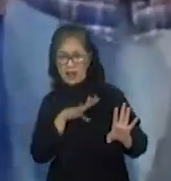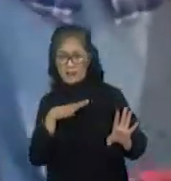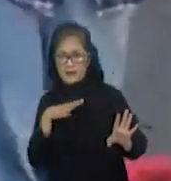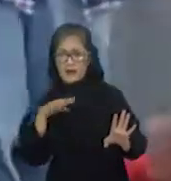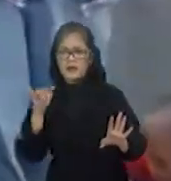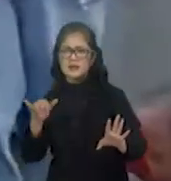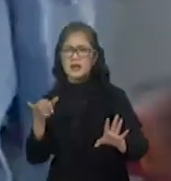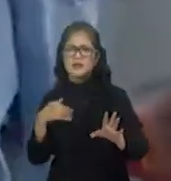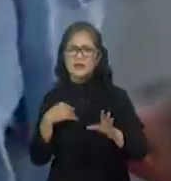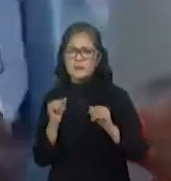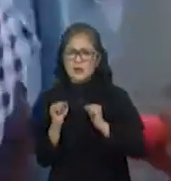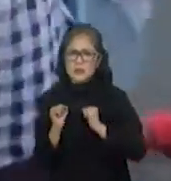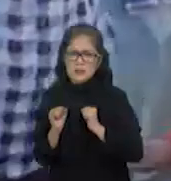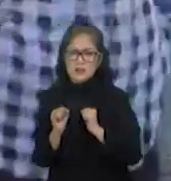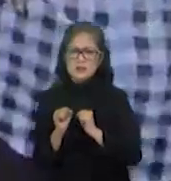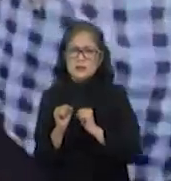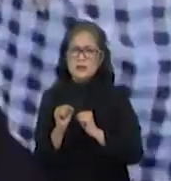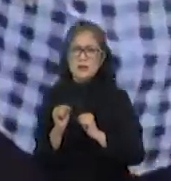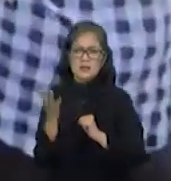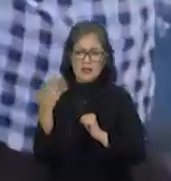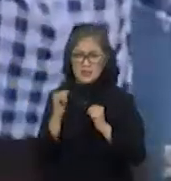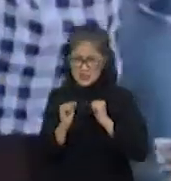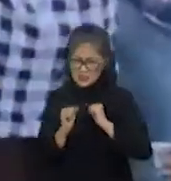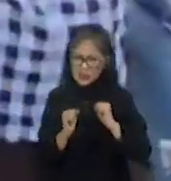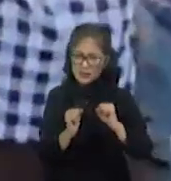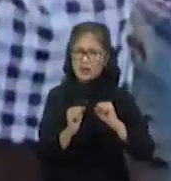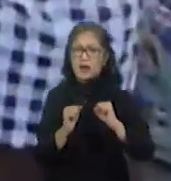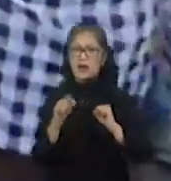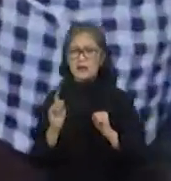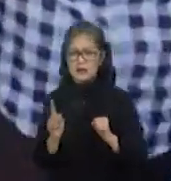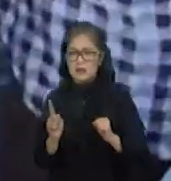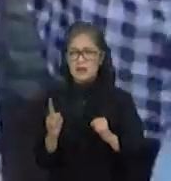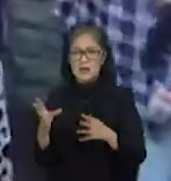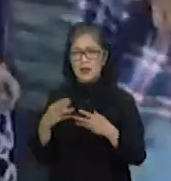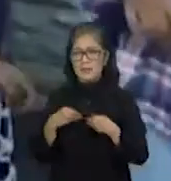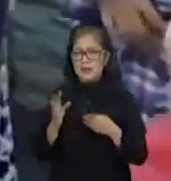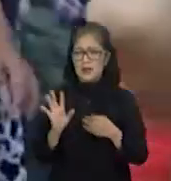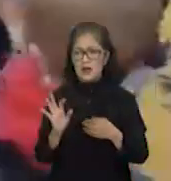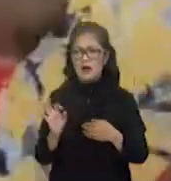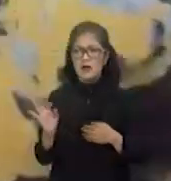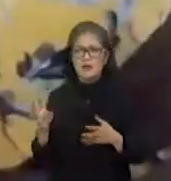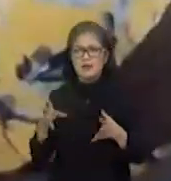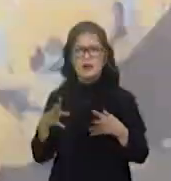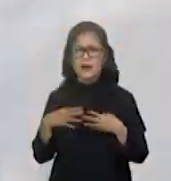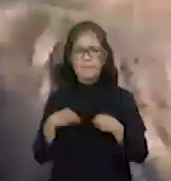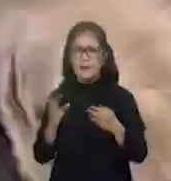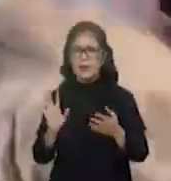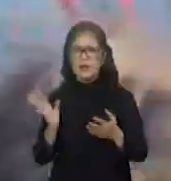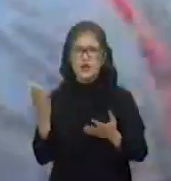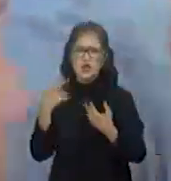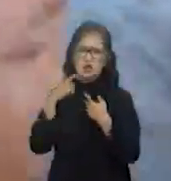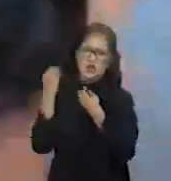pencet-pencet. Tadi desek-desekan juga? Nggak kebagian, Pak? Nggak kebagian, saya dari pagi.